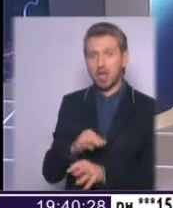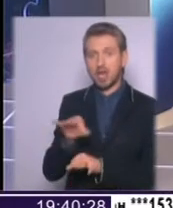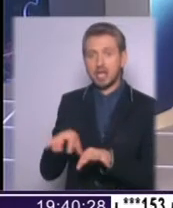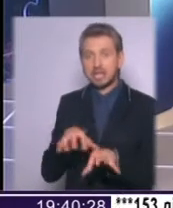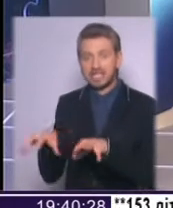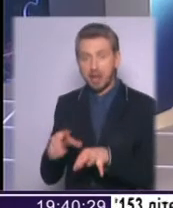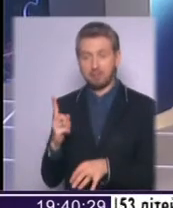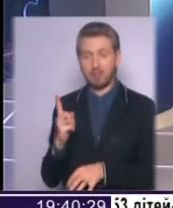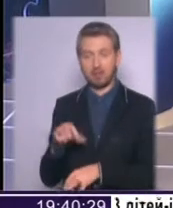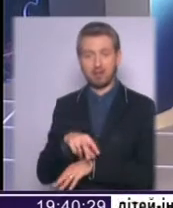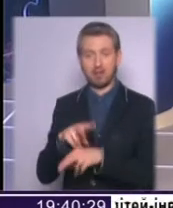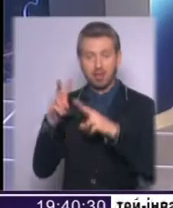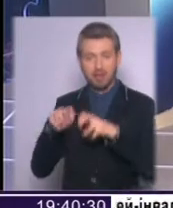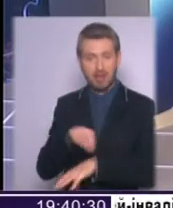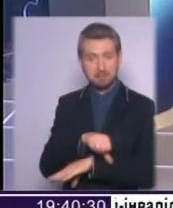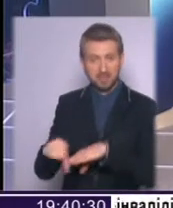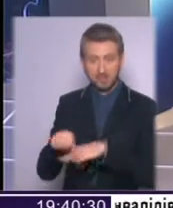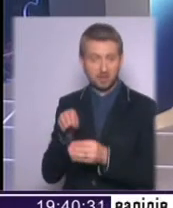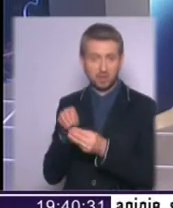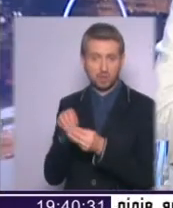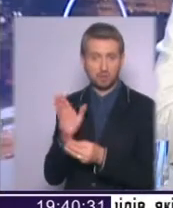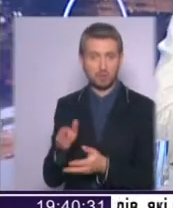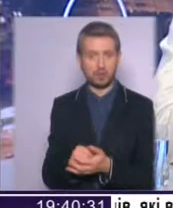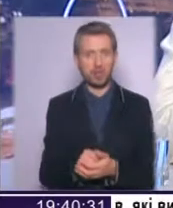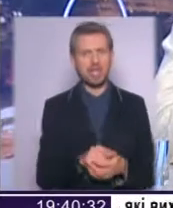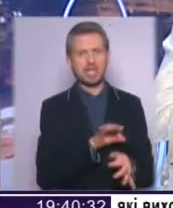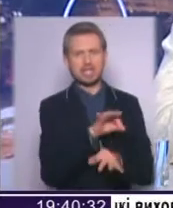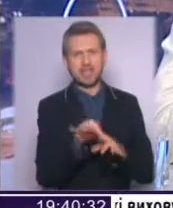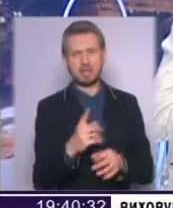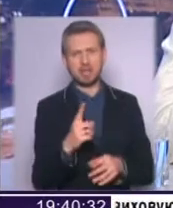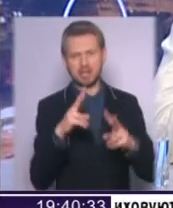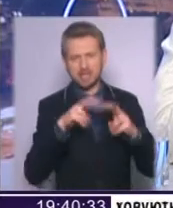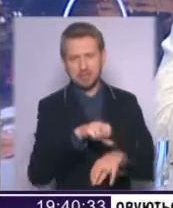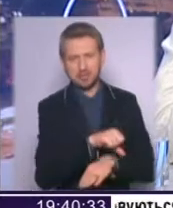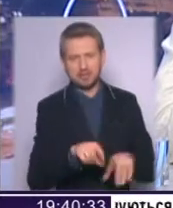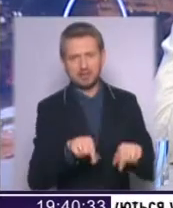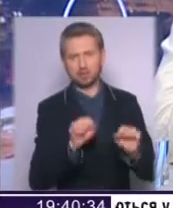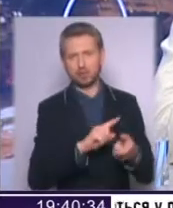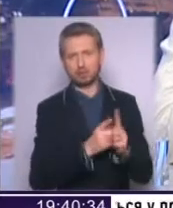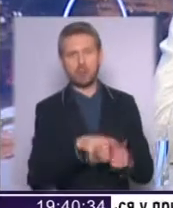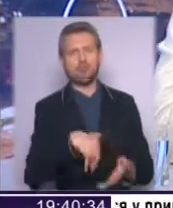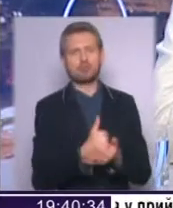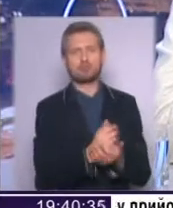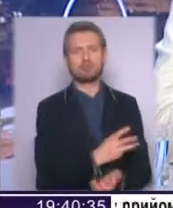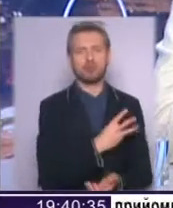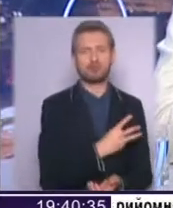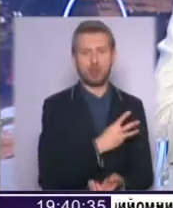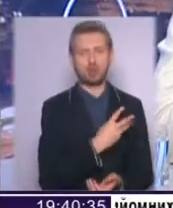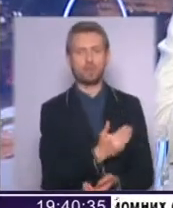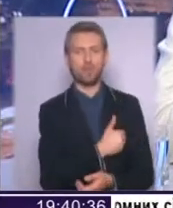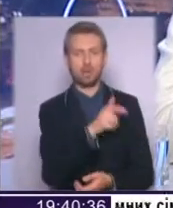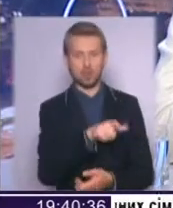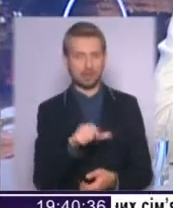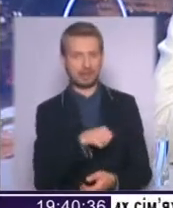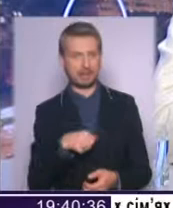як все, працювала, давайте так і працюватиме. Так, все міняється, і схеми на митниці теж можуть змінитися. Питання, було би бажання і була би воля людей самих це